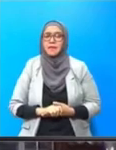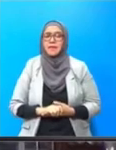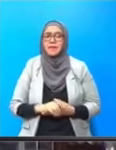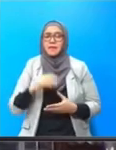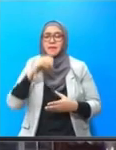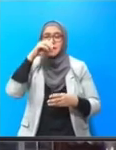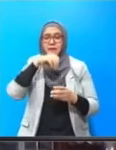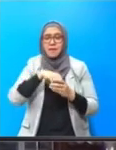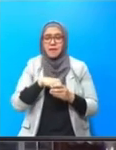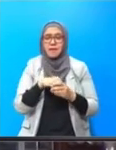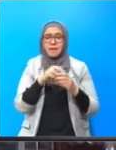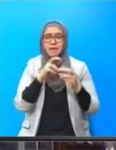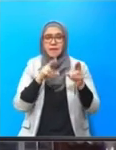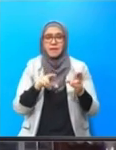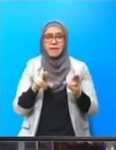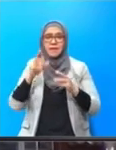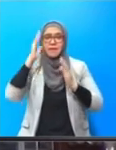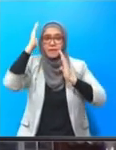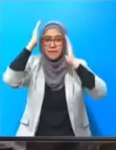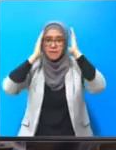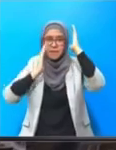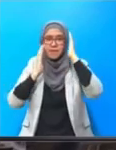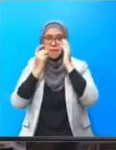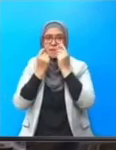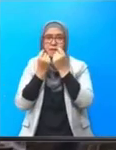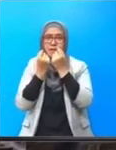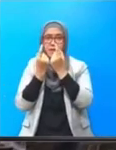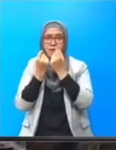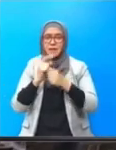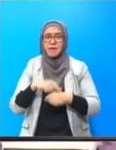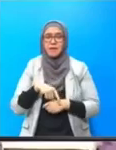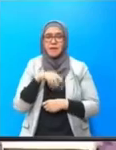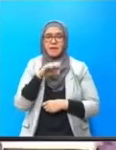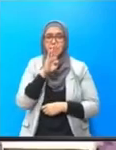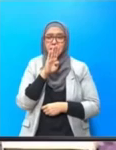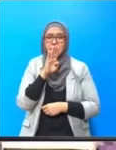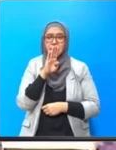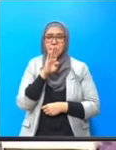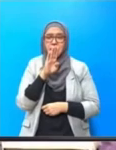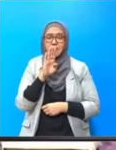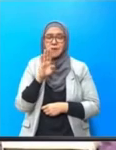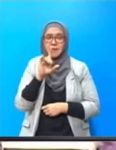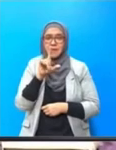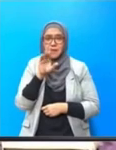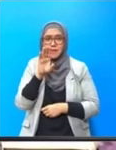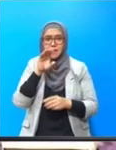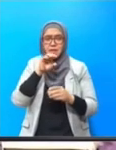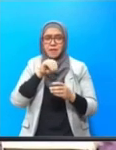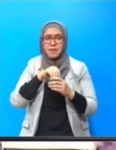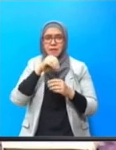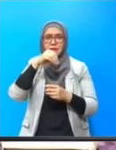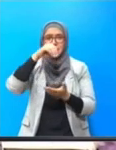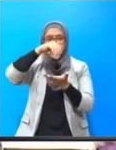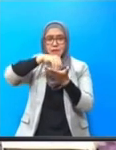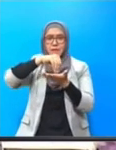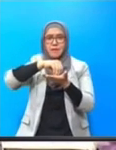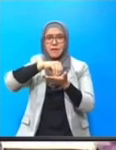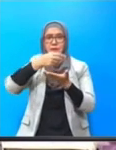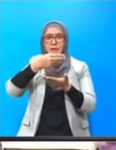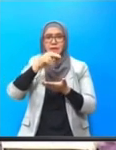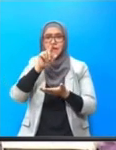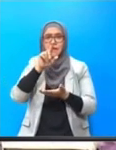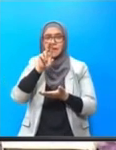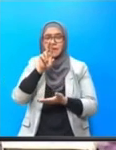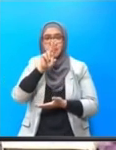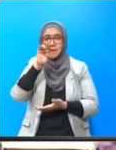dalam rancangan Malaysia ke-11 BELB di Hulu Rajang, 4 dalam pembinaan, 1 dah